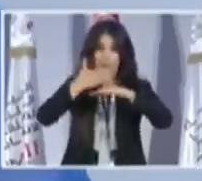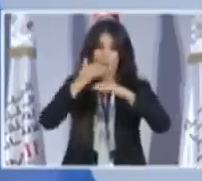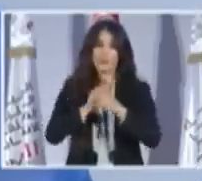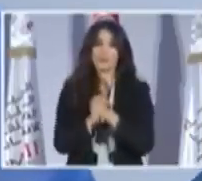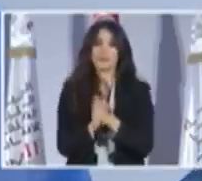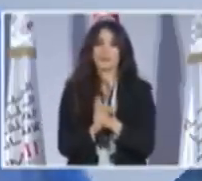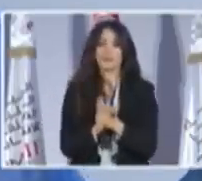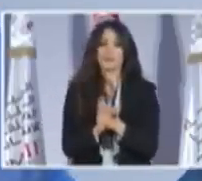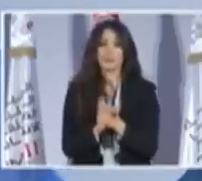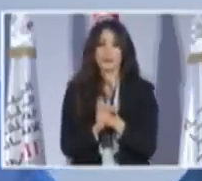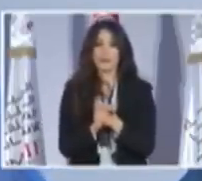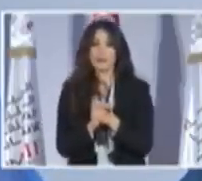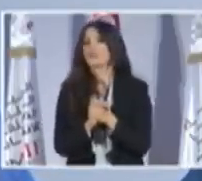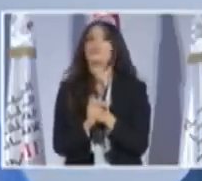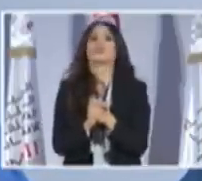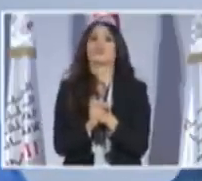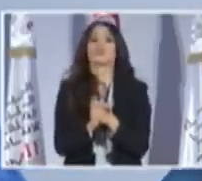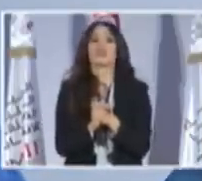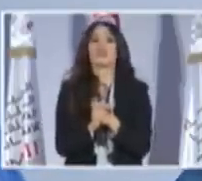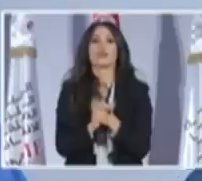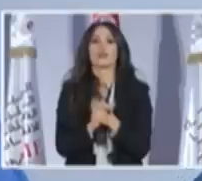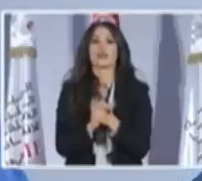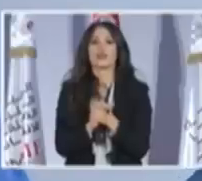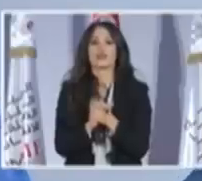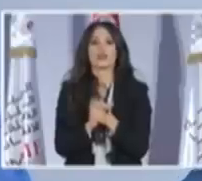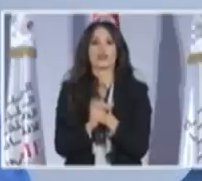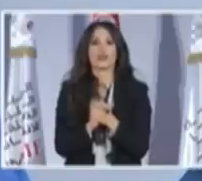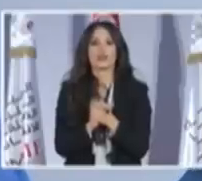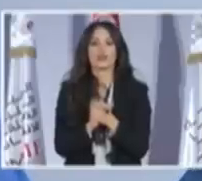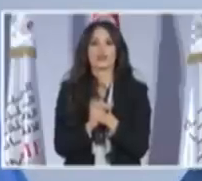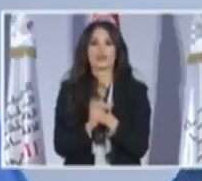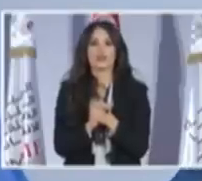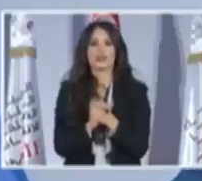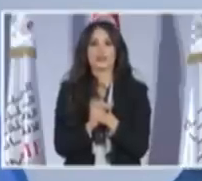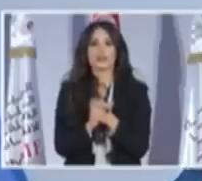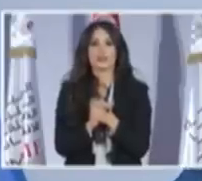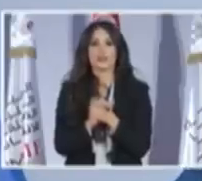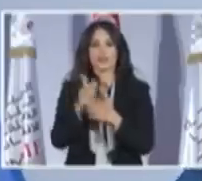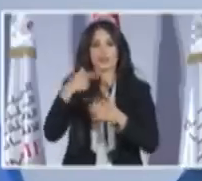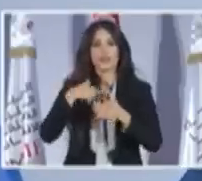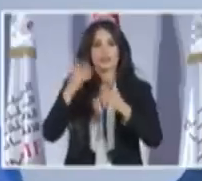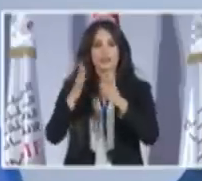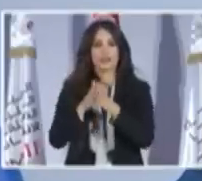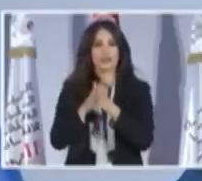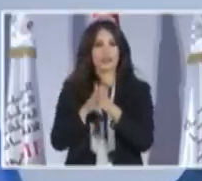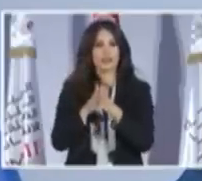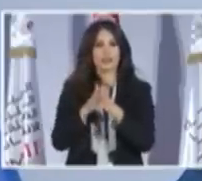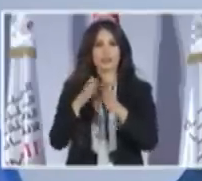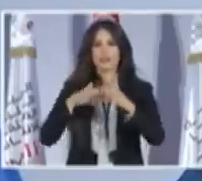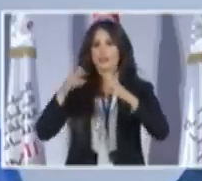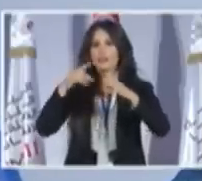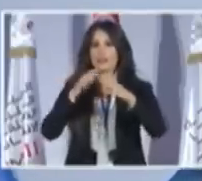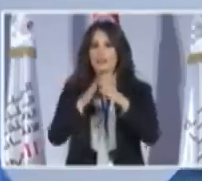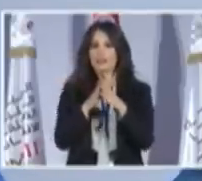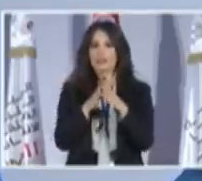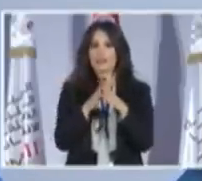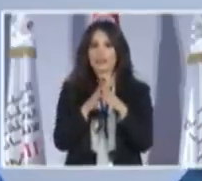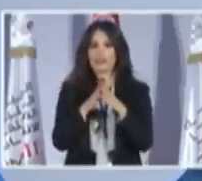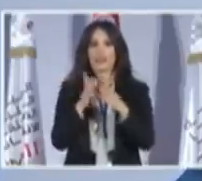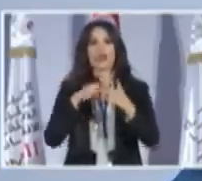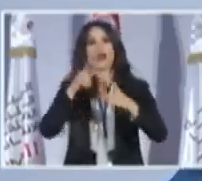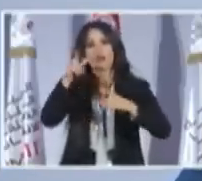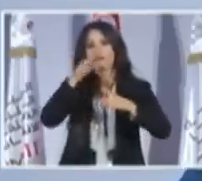بالنسبه لي قالت تاخدونا ادانت ما اختار نحن لم نقطه من قال